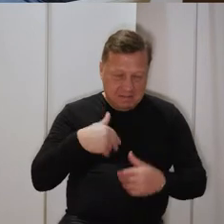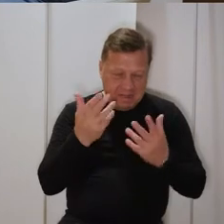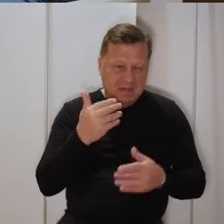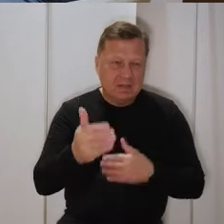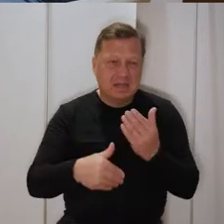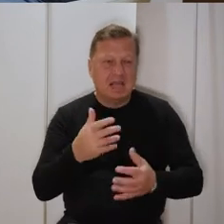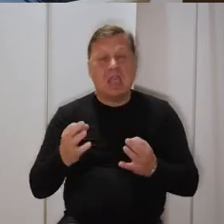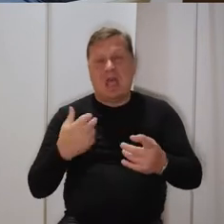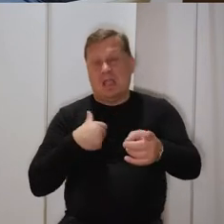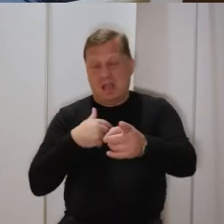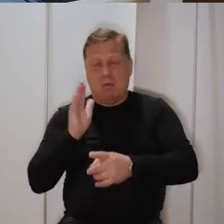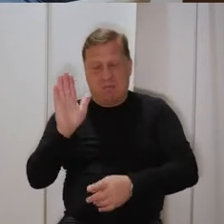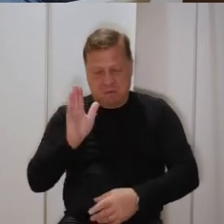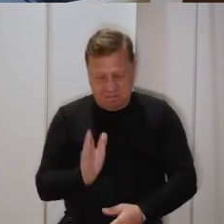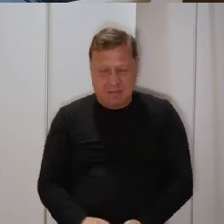tylko teraz się śmieje.